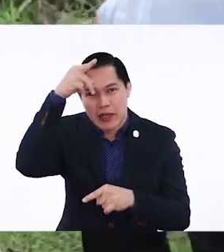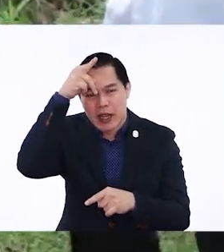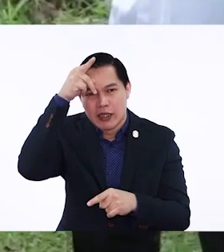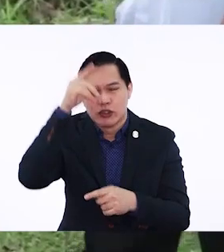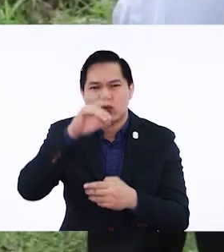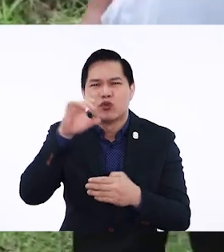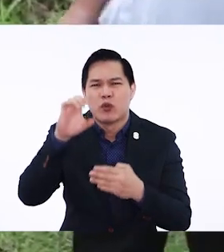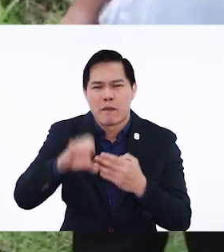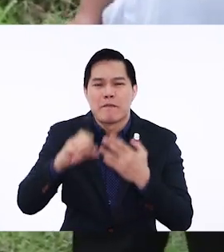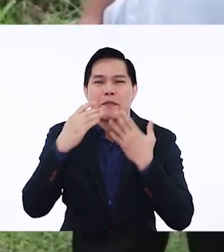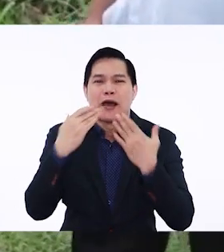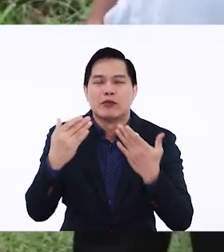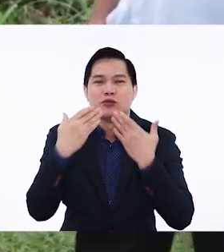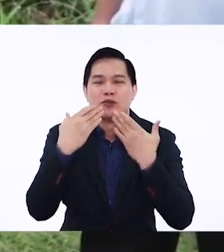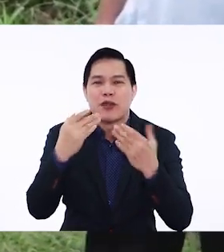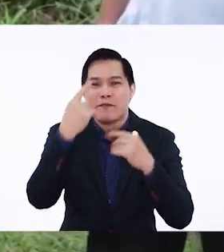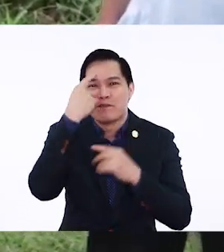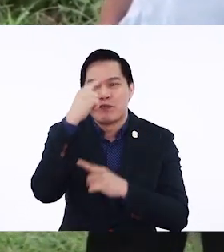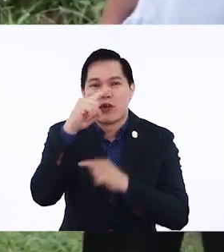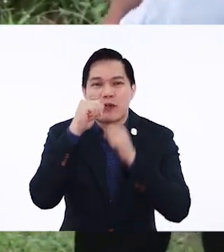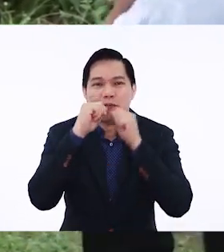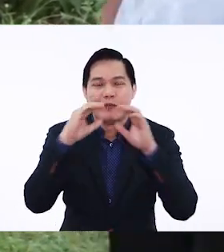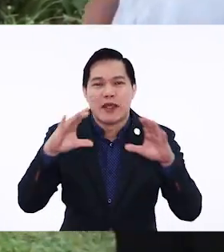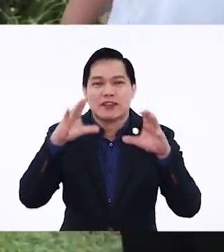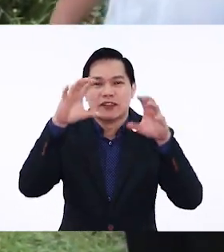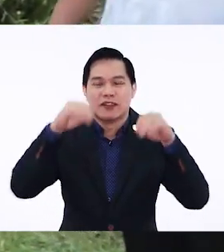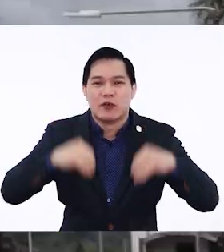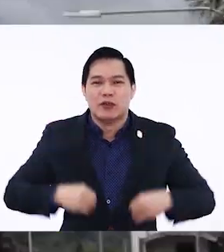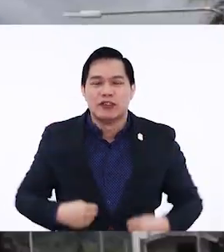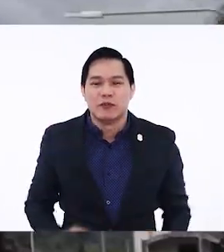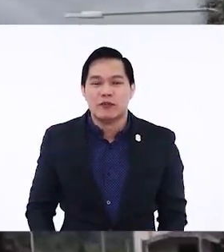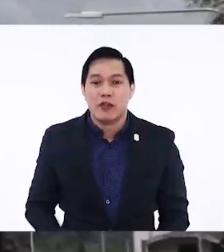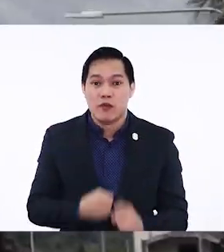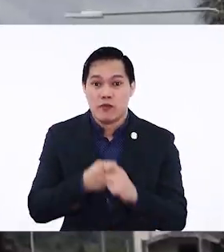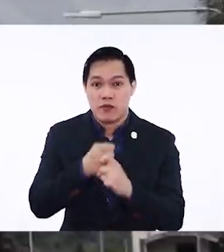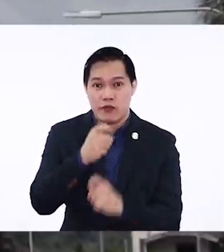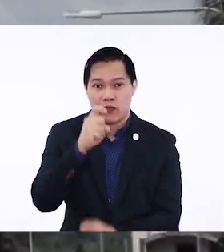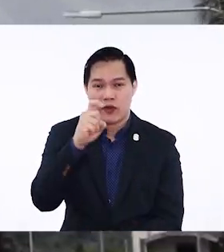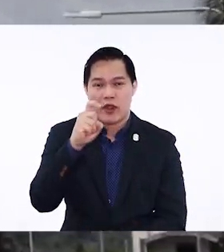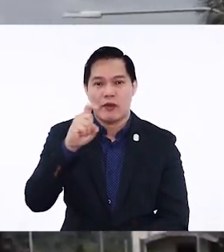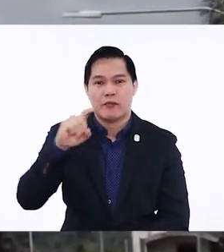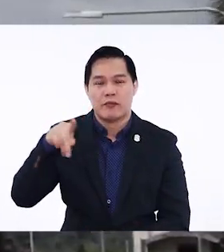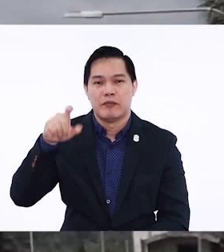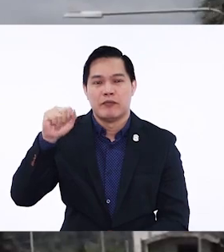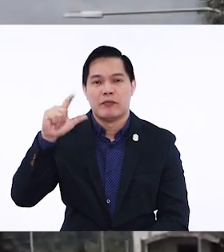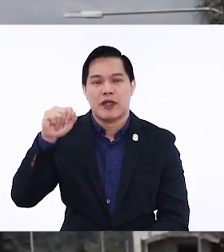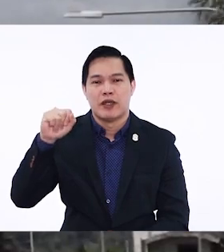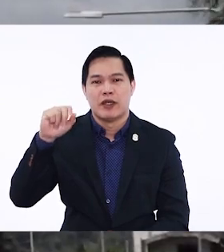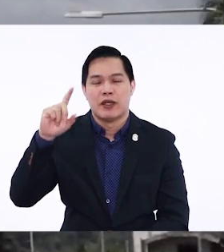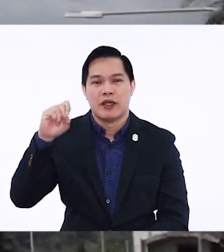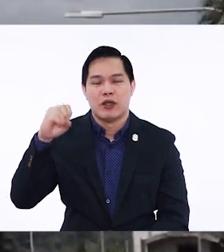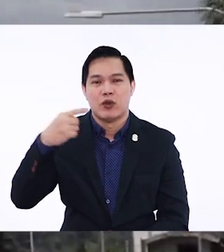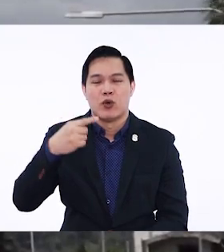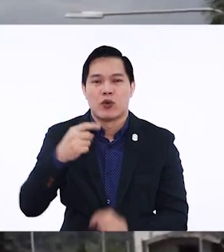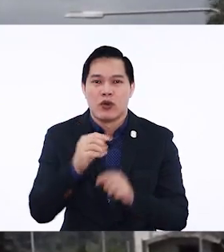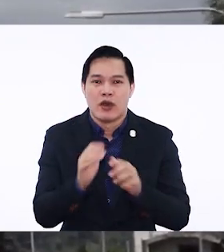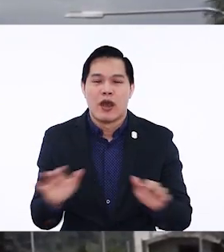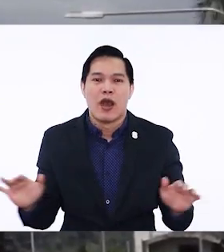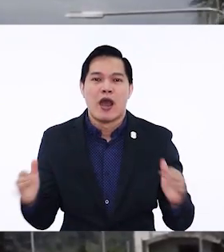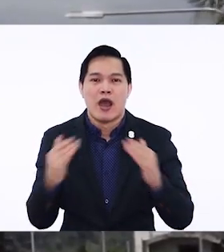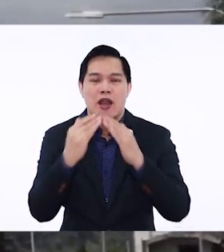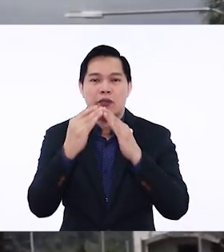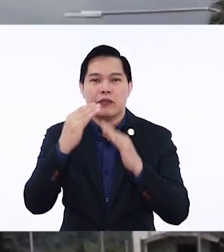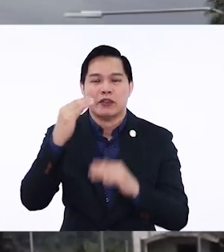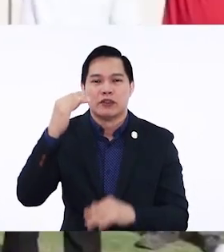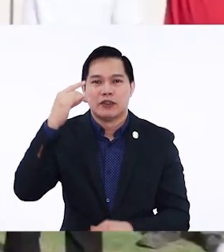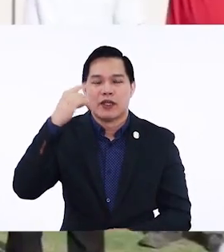ang pagpapasalamat sa biyayang kanilang natanggap. Mula po rito sa Palanog, Albay, ako po si kapatid na